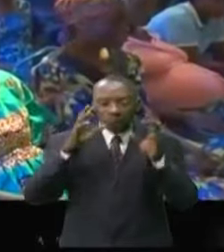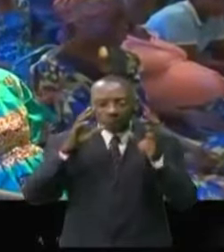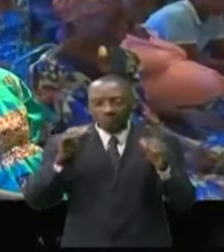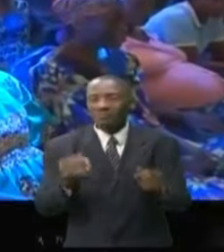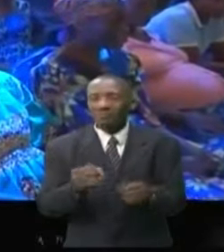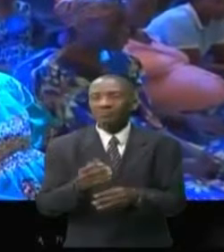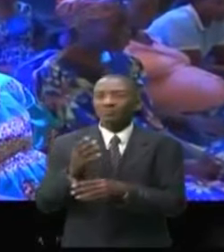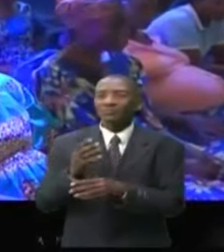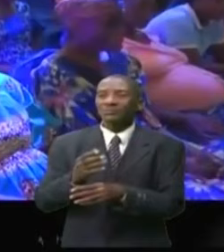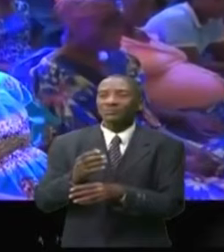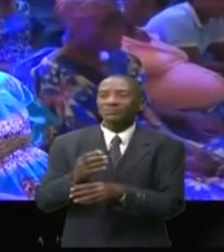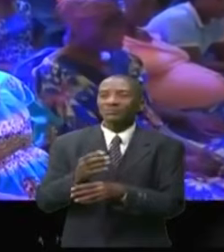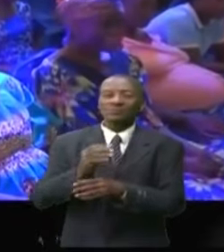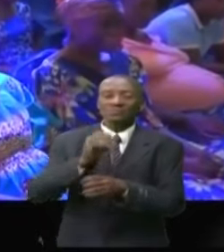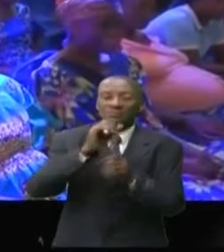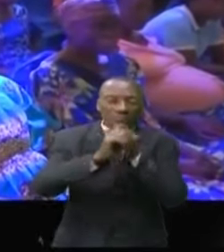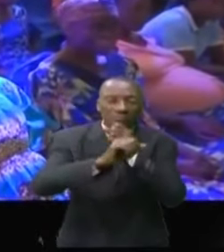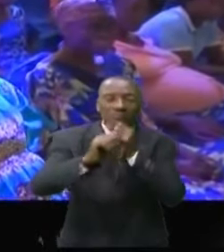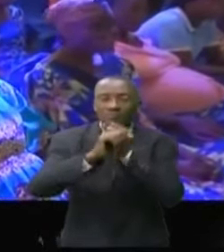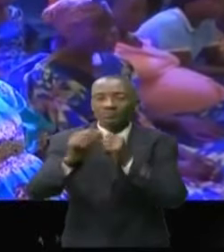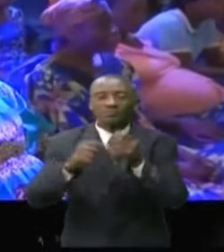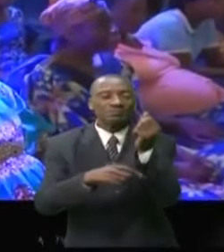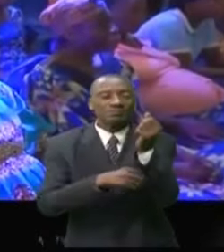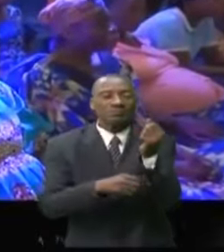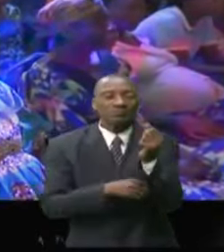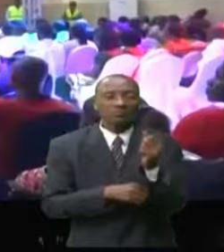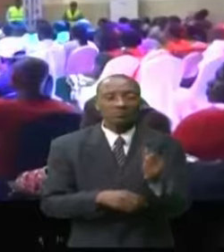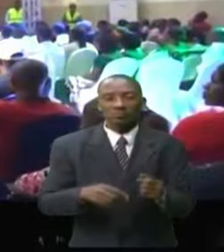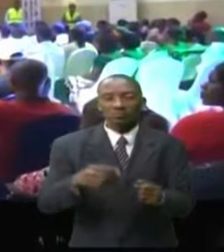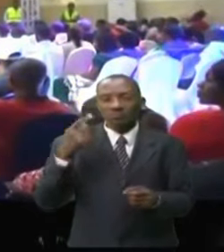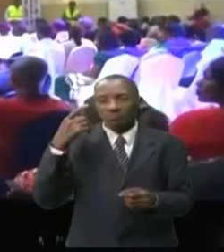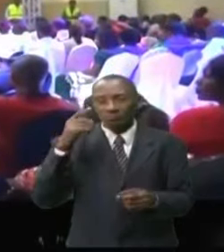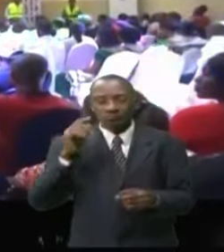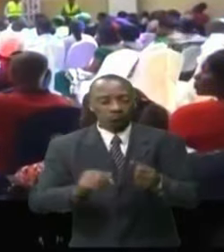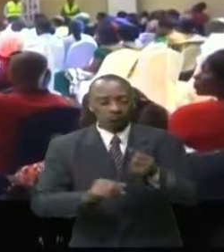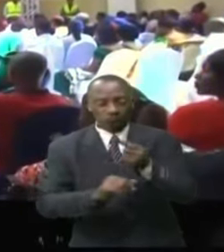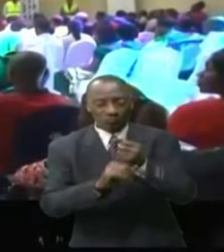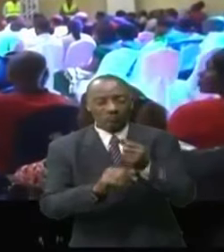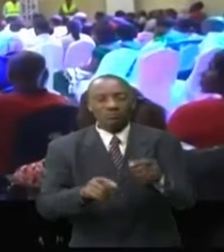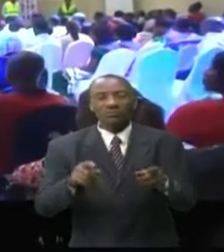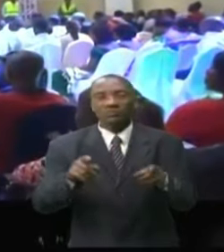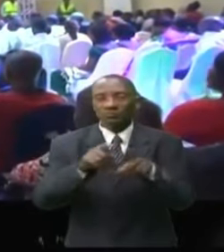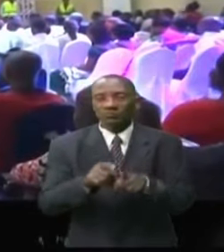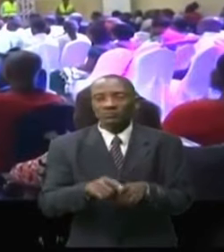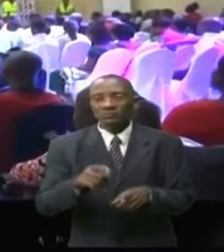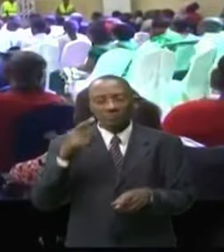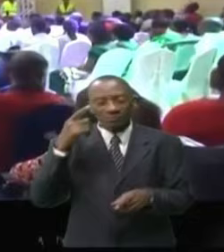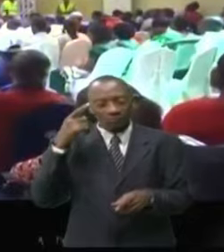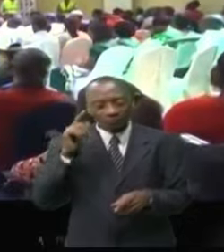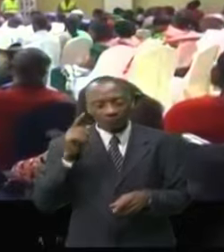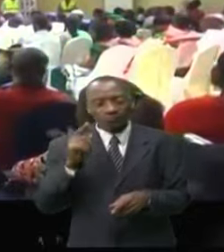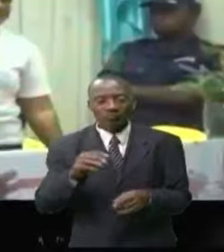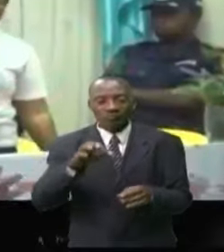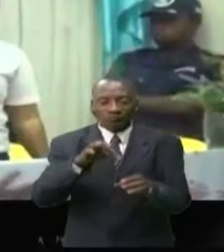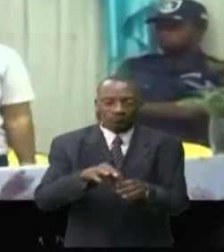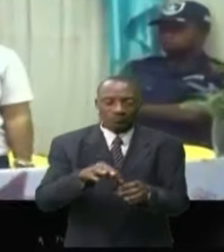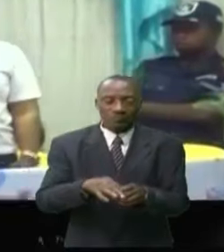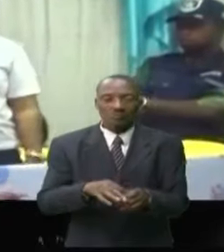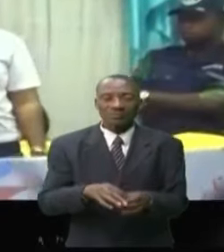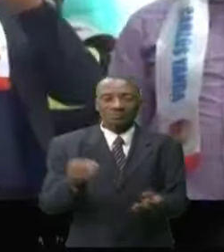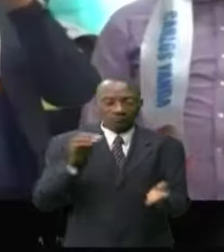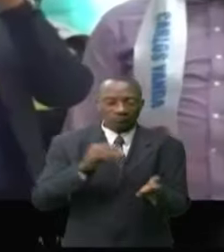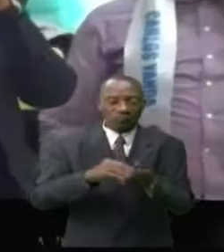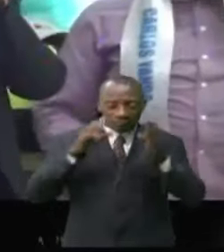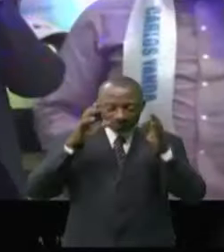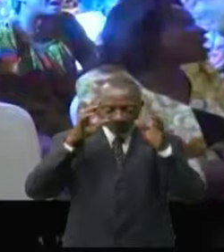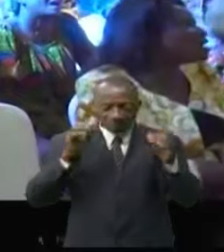cérémonie àonum située en plein cœur de la ville de lumbachi où l'attendaiit plusieurs membres de l'UDPS et ceux de sa fondation qui porte son